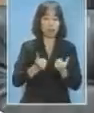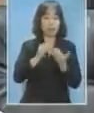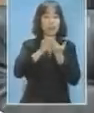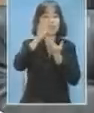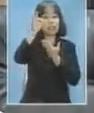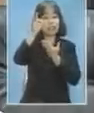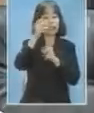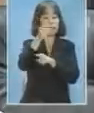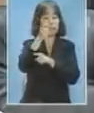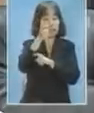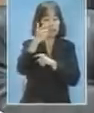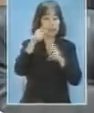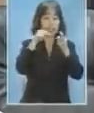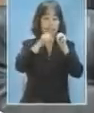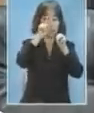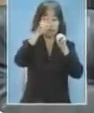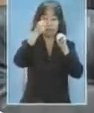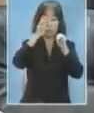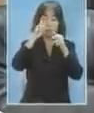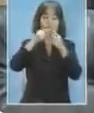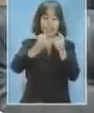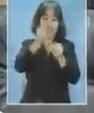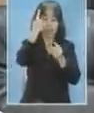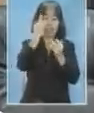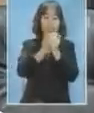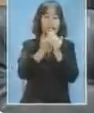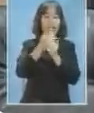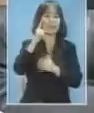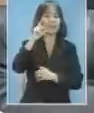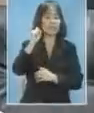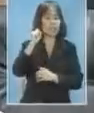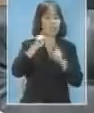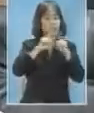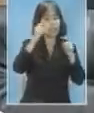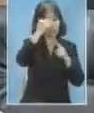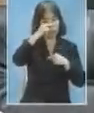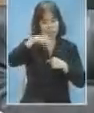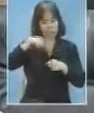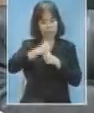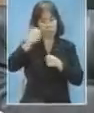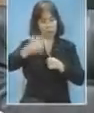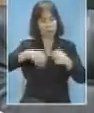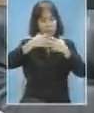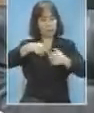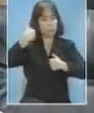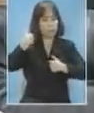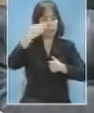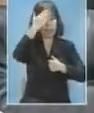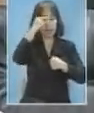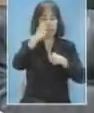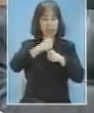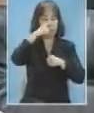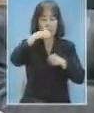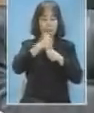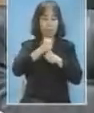ราซื้อ M16 กระบอกหนึ่งแสนกว่าบาทครับขณะที่เรามีเครื่องจักรในการผลิต อยู่ที่สัมภาวุฒิ